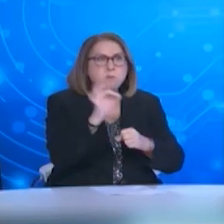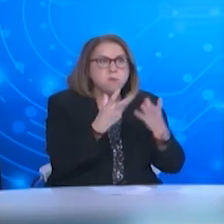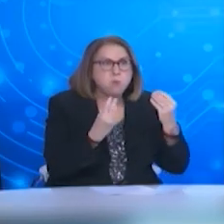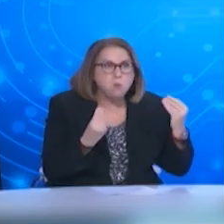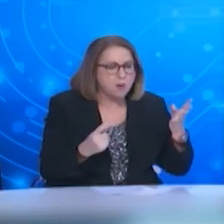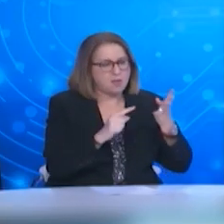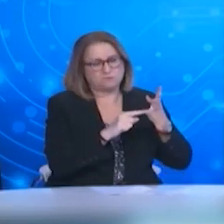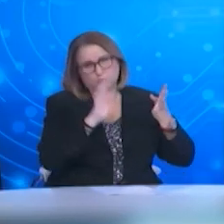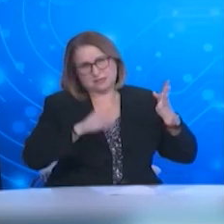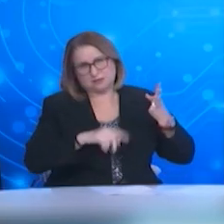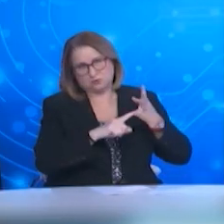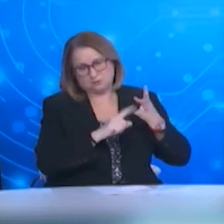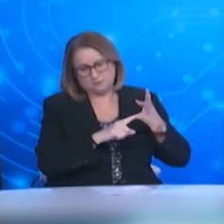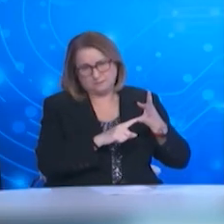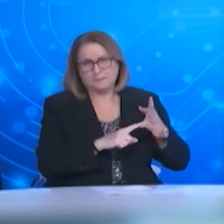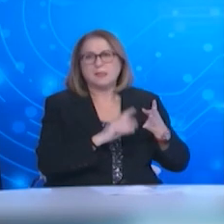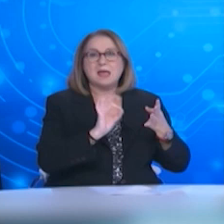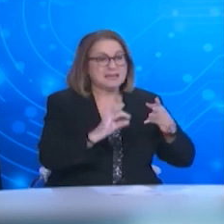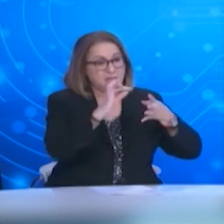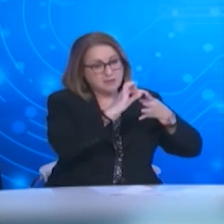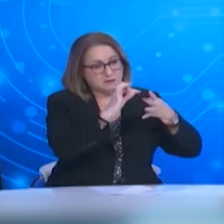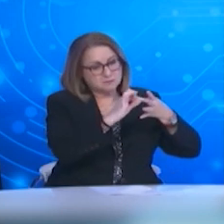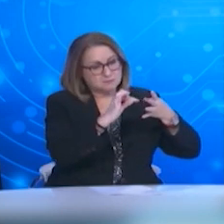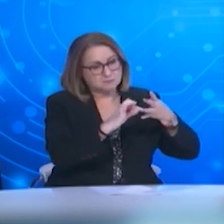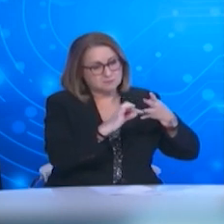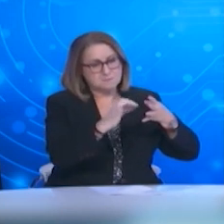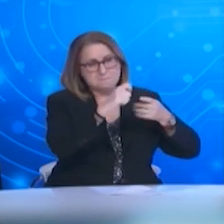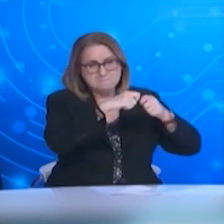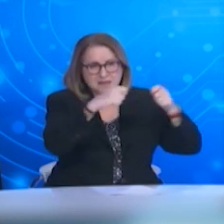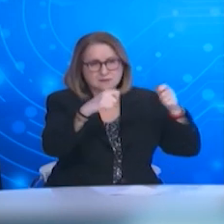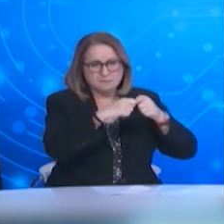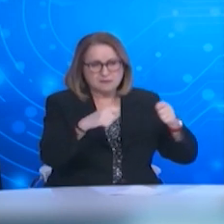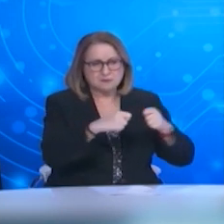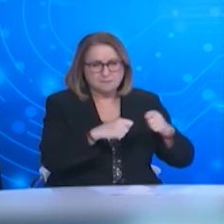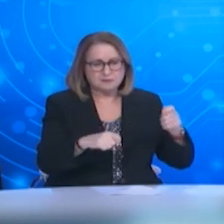και προστασίας από τον κορονοϊό είναι πλέον διαθέσιμος στην ιστοσελίδα